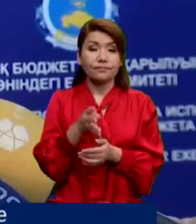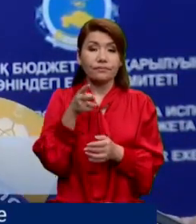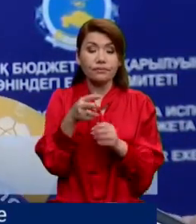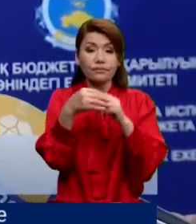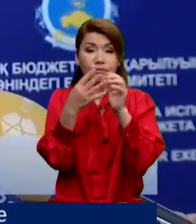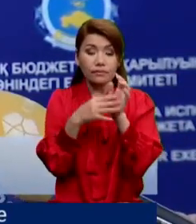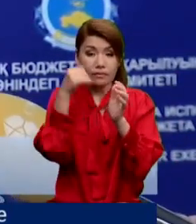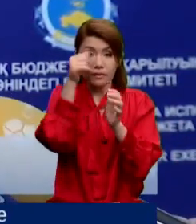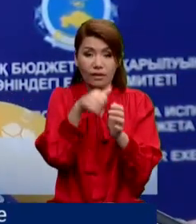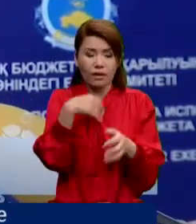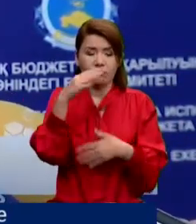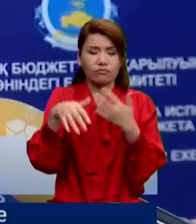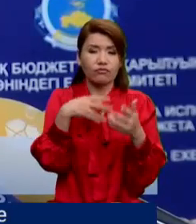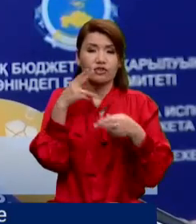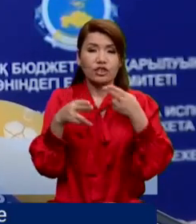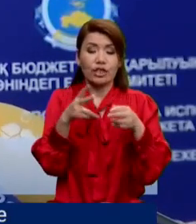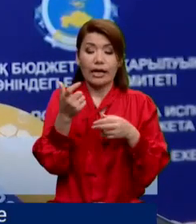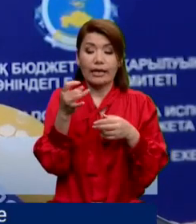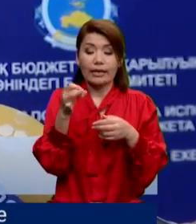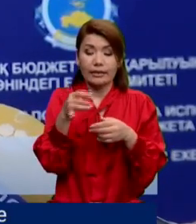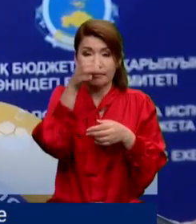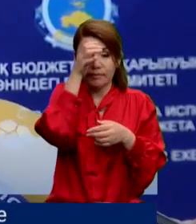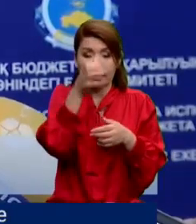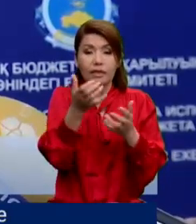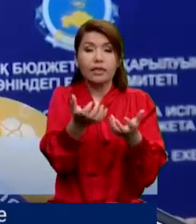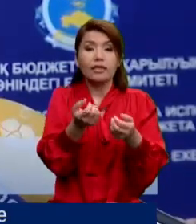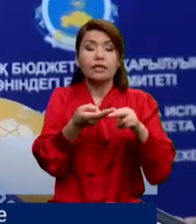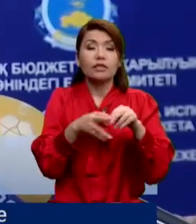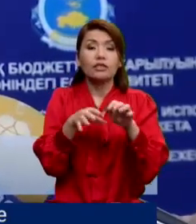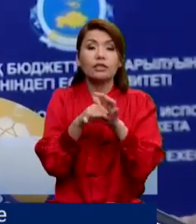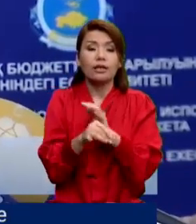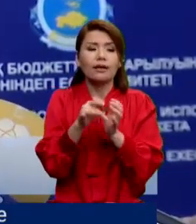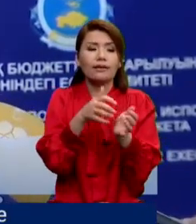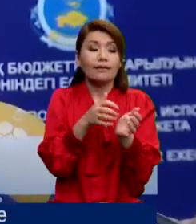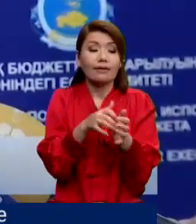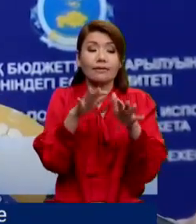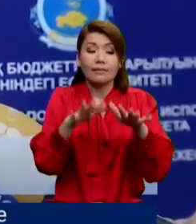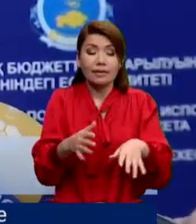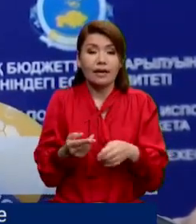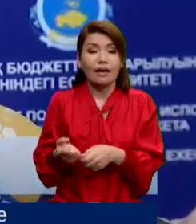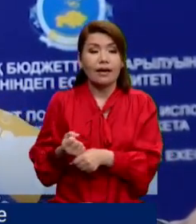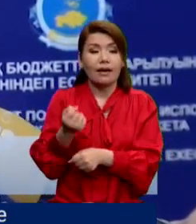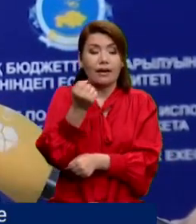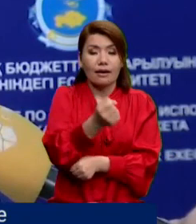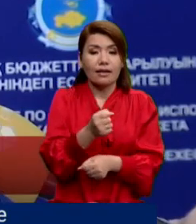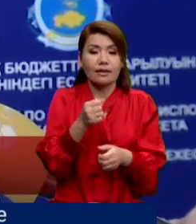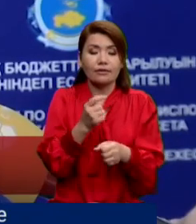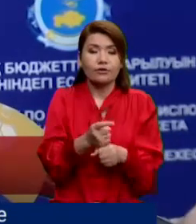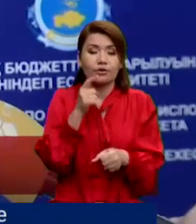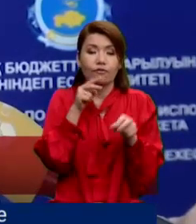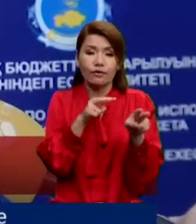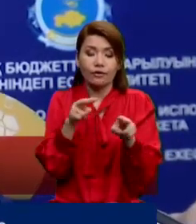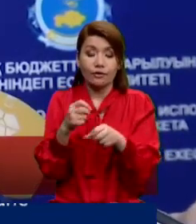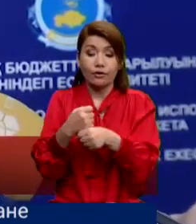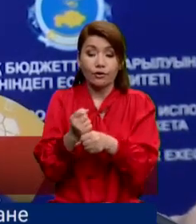2019 жылғы шудан кейін біз грант бойынша білім алған дәрігерлерді кадрлар жетіспейтін аймақтарға жіберу мәселесін қатаң бақылауға алдық. Олар